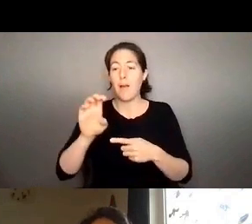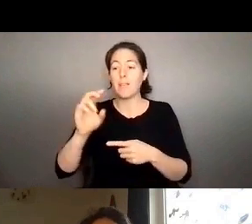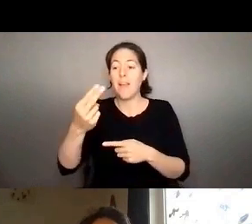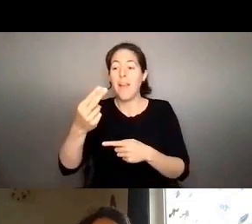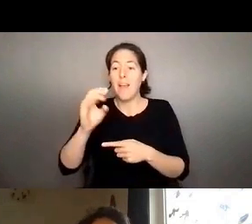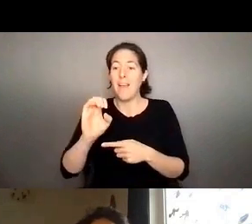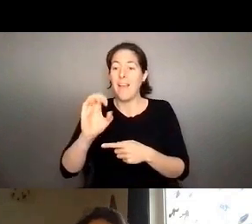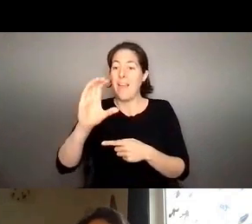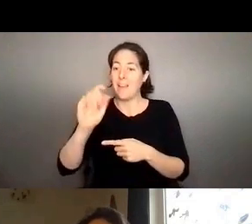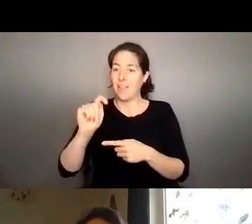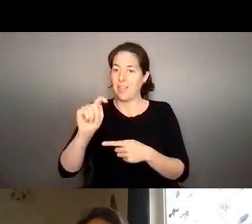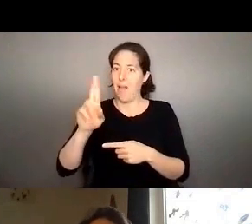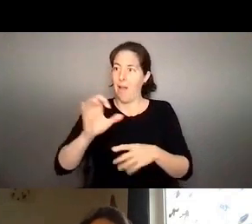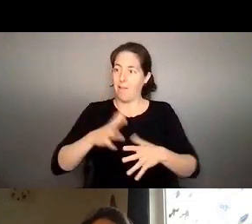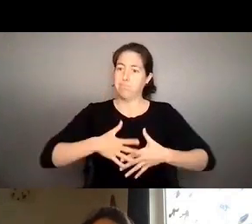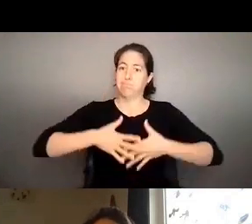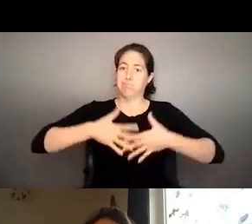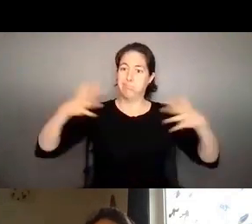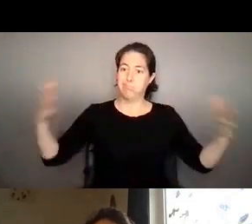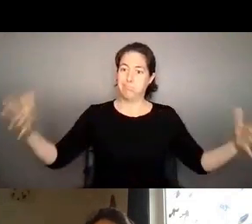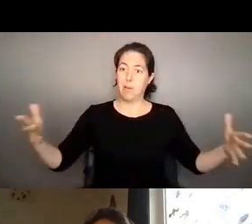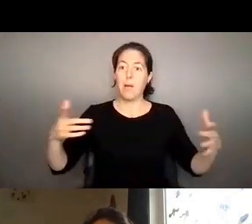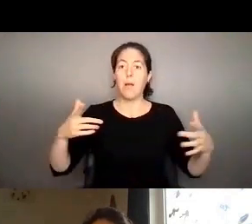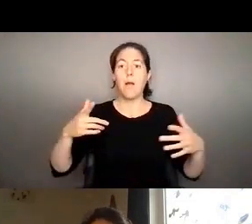pas mal plus gros qu'une grosse baleine.